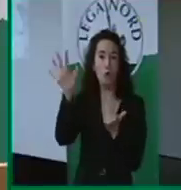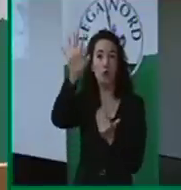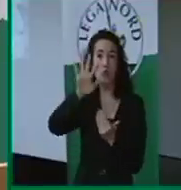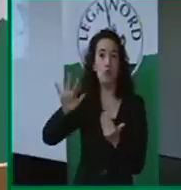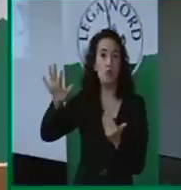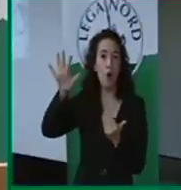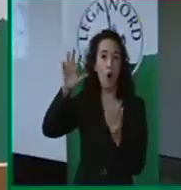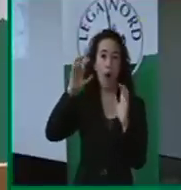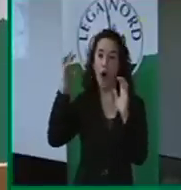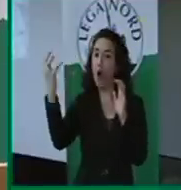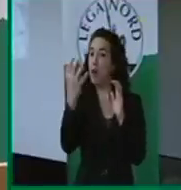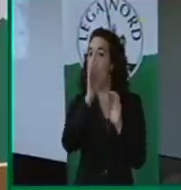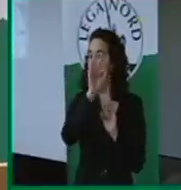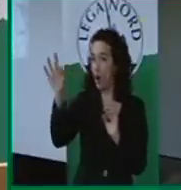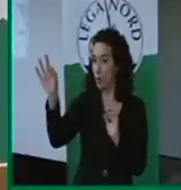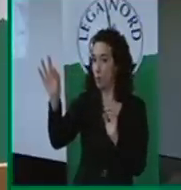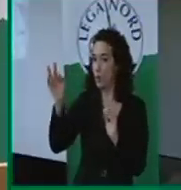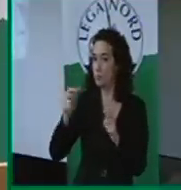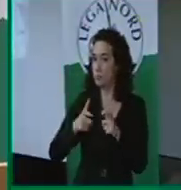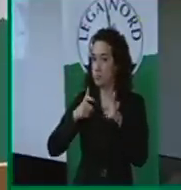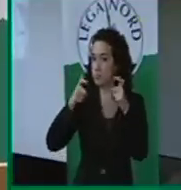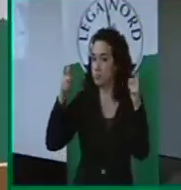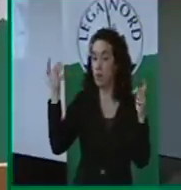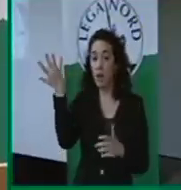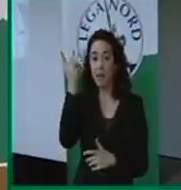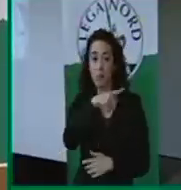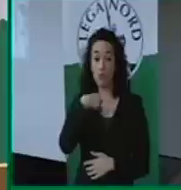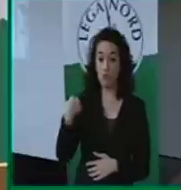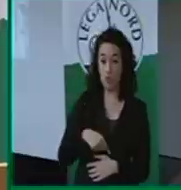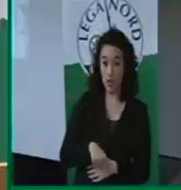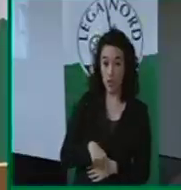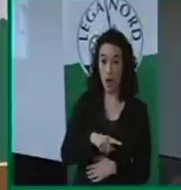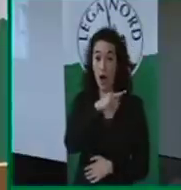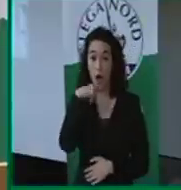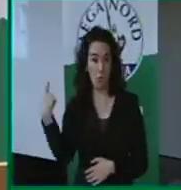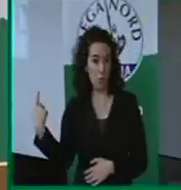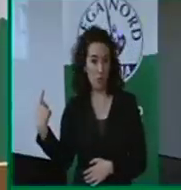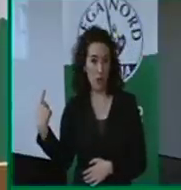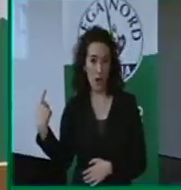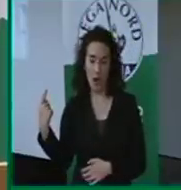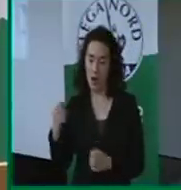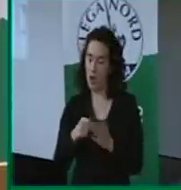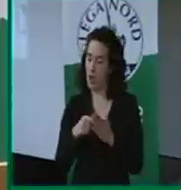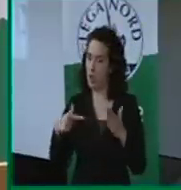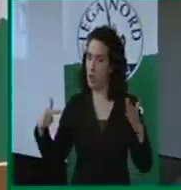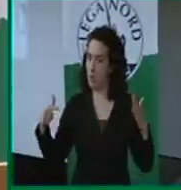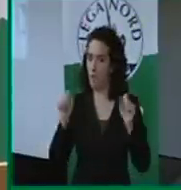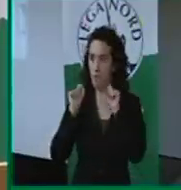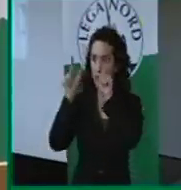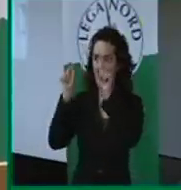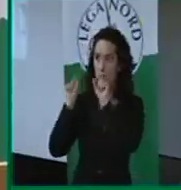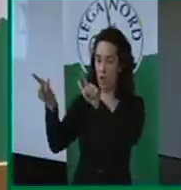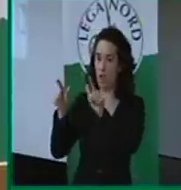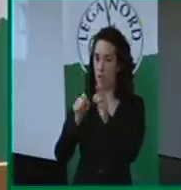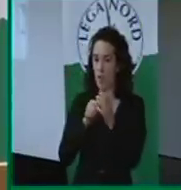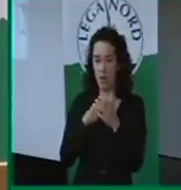i paesi Brick ce ne sono due Cina e Russia che sono importantissimi per le nostre vendite